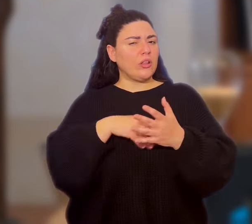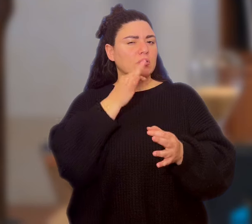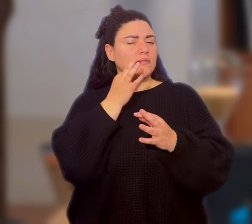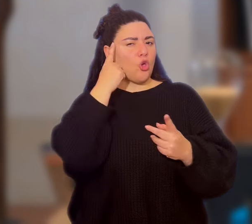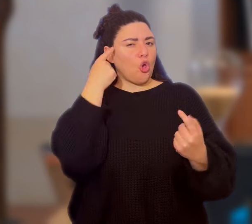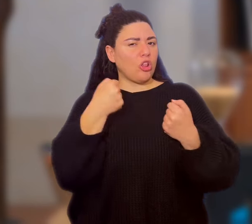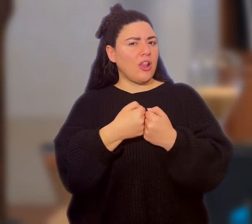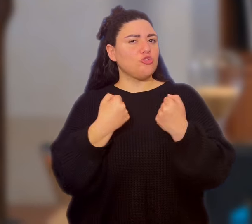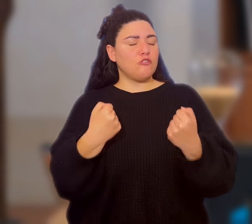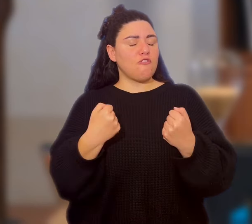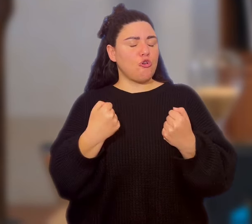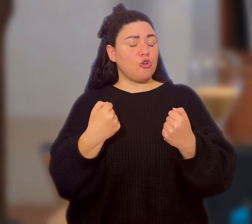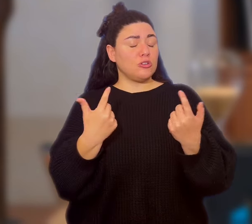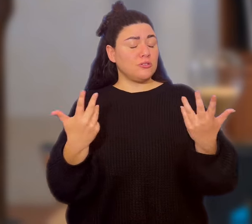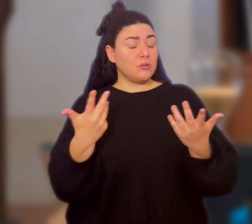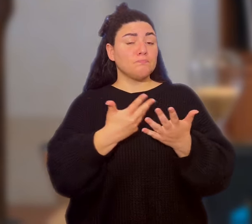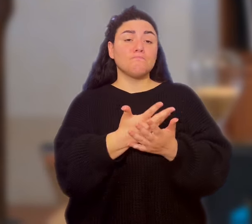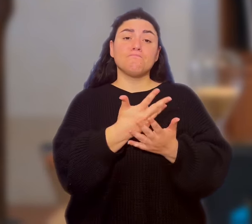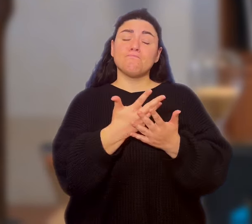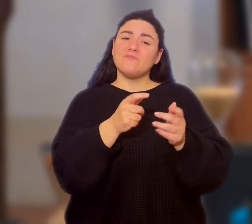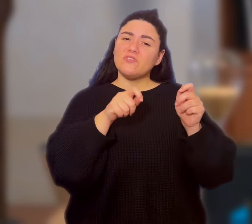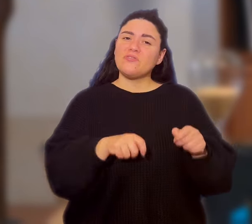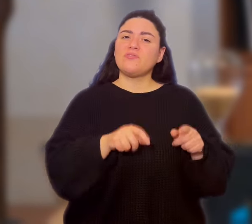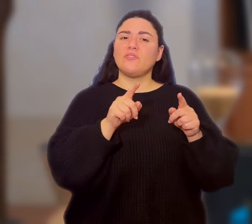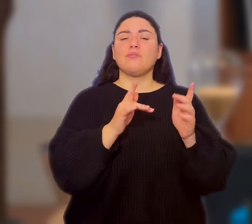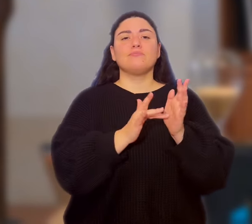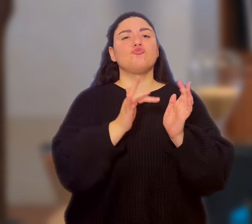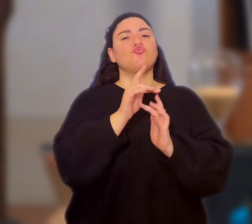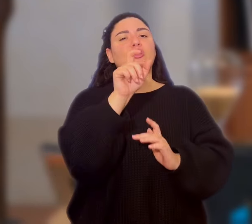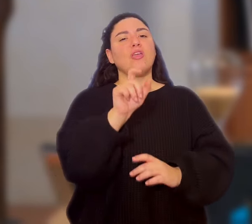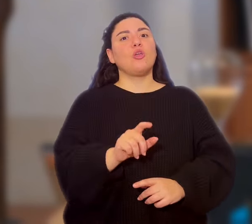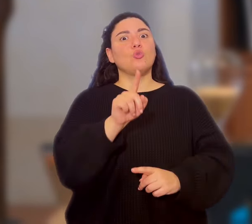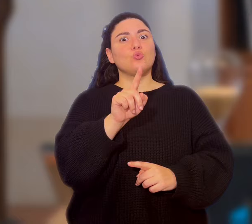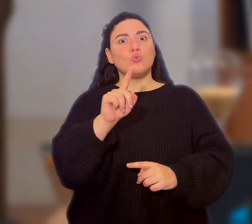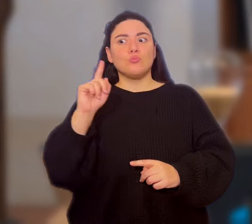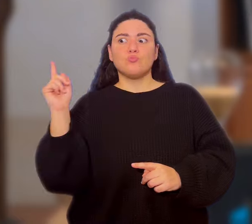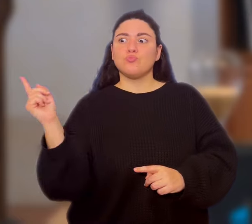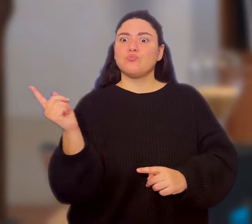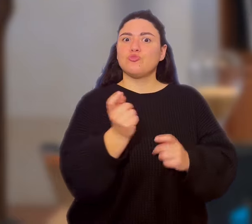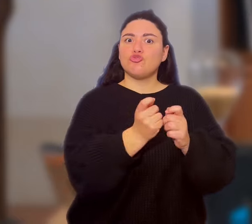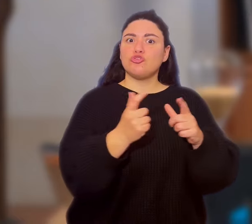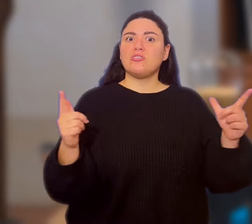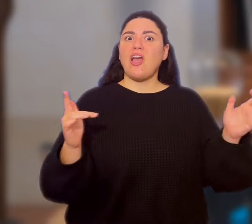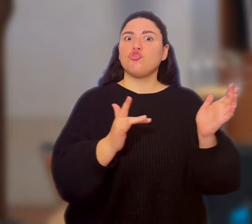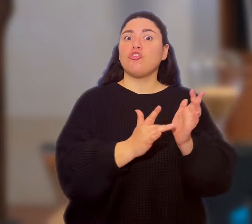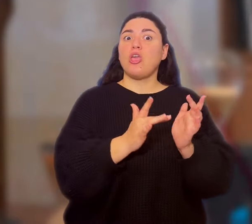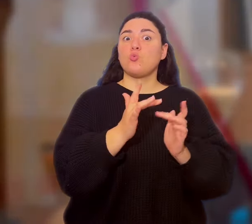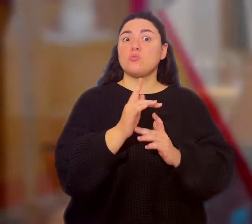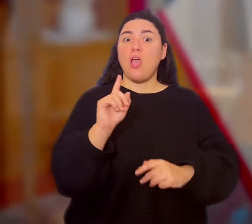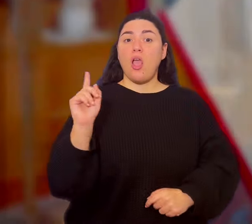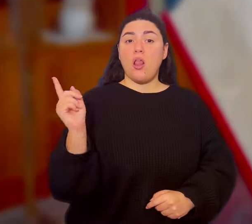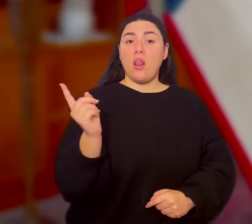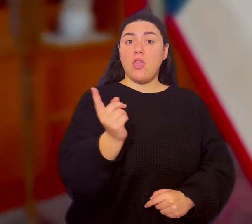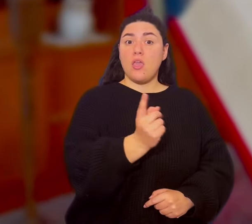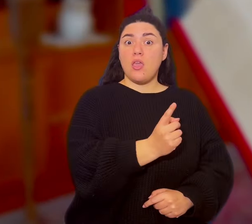contrasto La Liturgia si apre con la commemorazione dell'ingresso solen di Gesù a Gerusalemme a cui